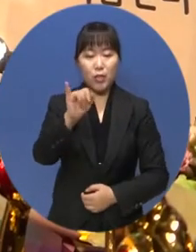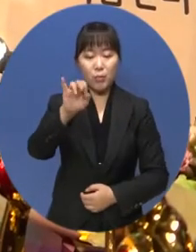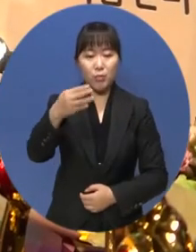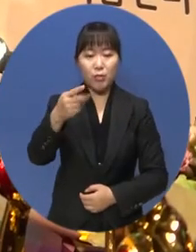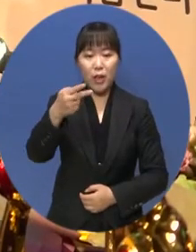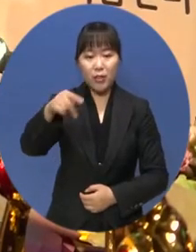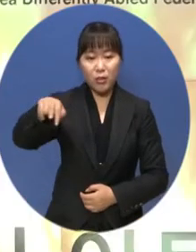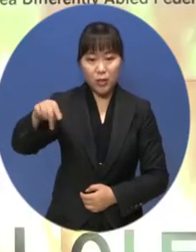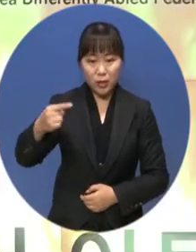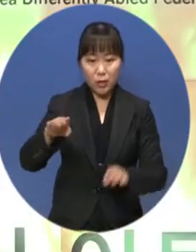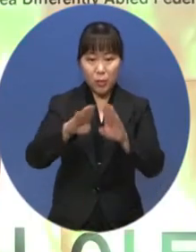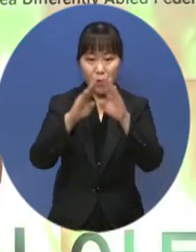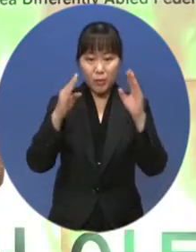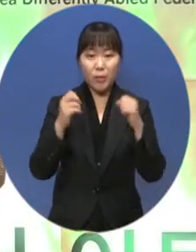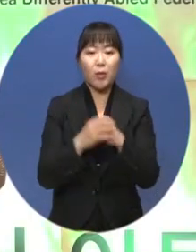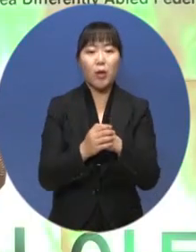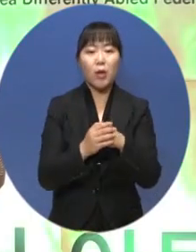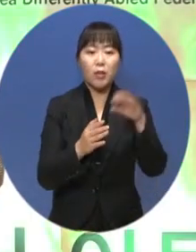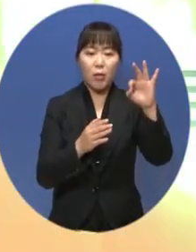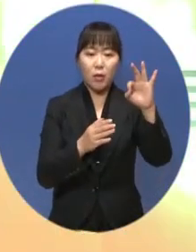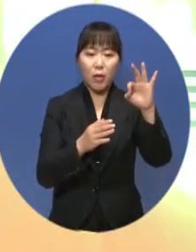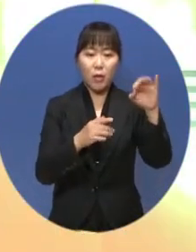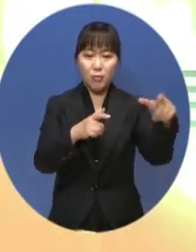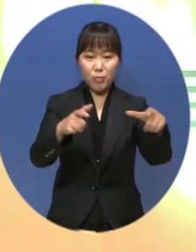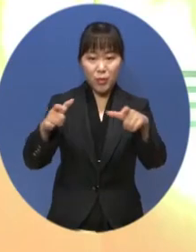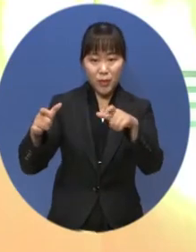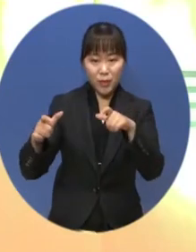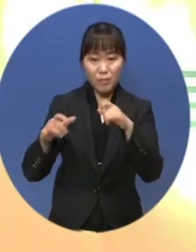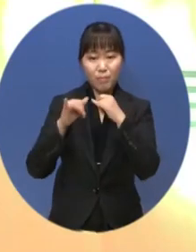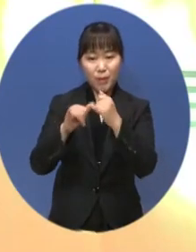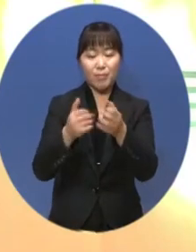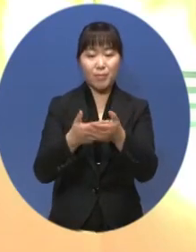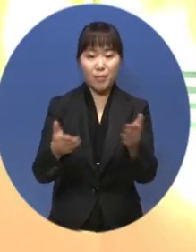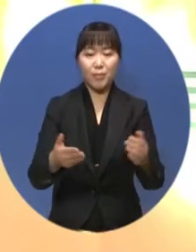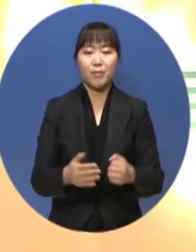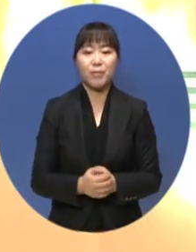공연을 시작으로 총 10개 부문에서 시상이 진행됐습니다.